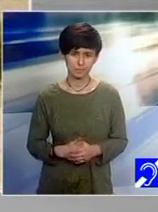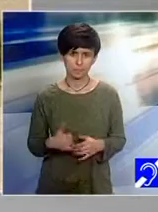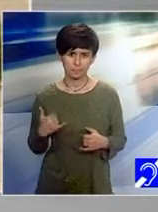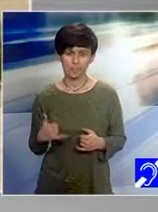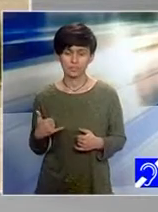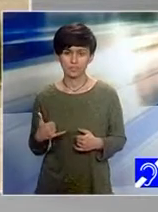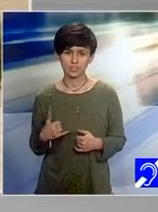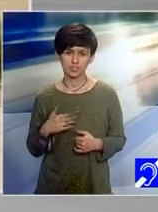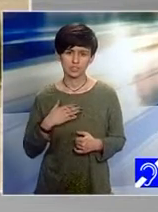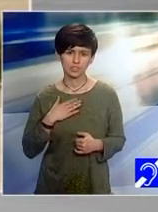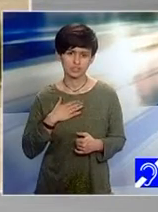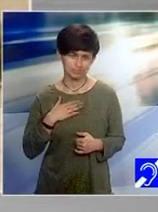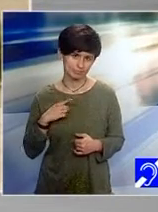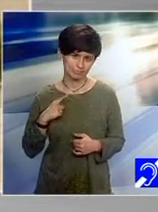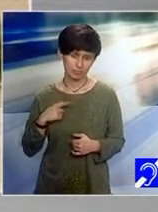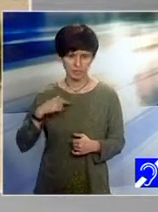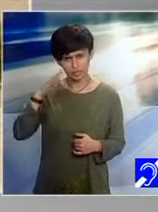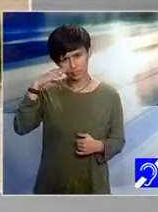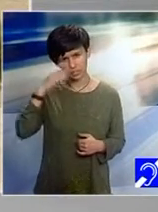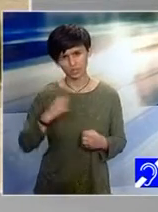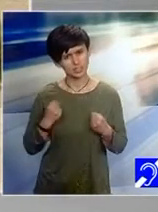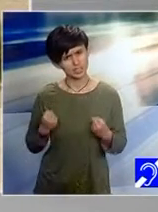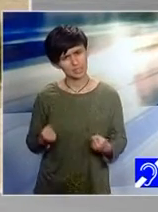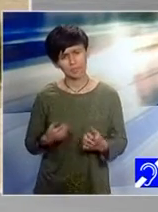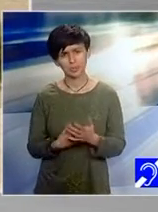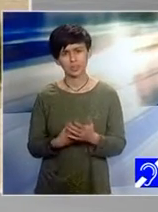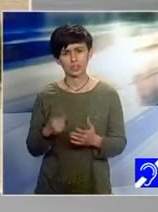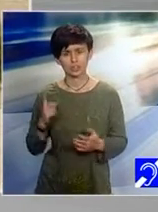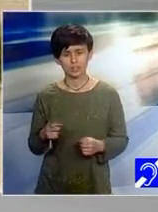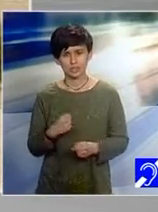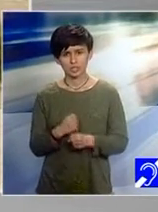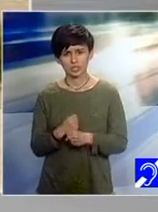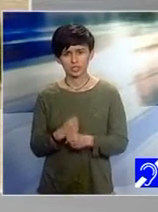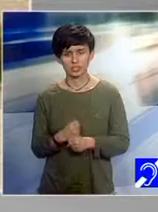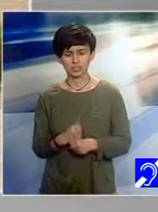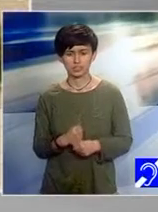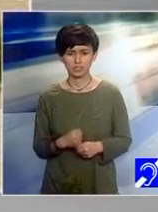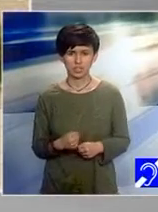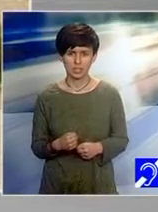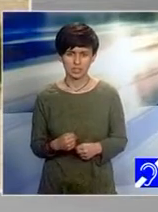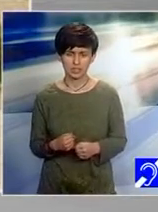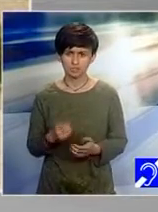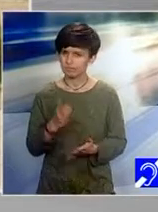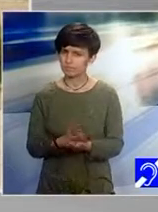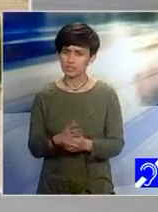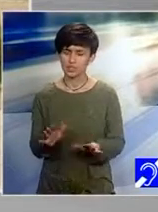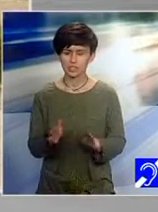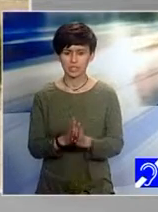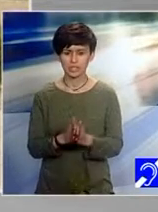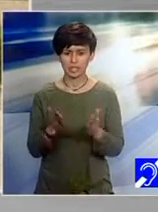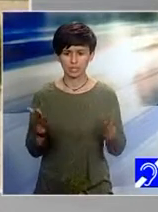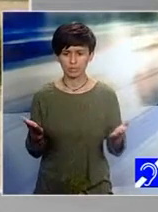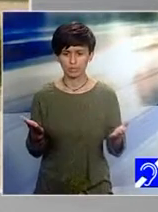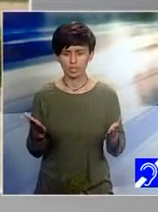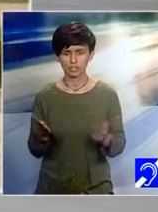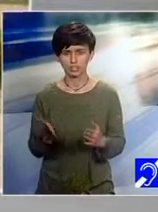o zi foarte grea, pentru că în acea zi a trebuit să fac și panotare și terminarea